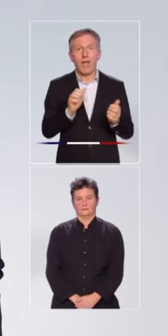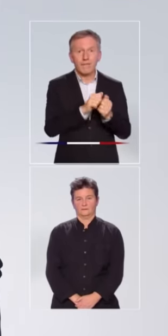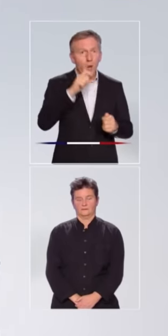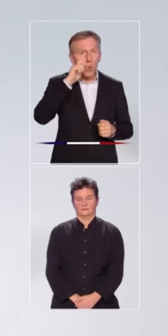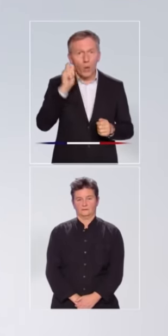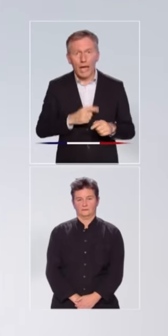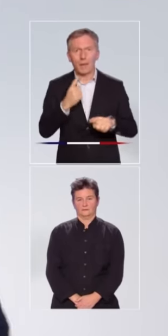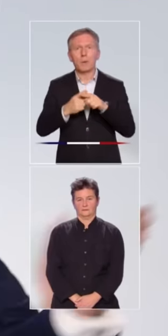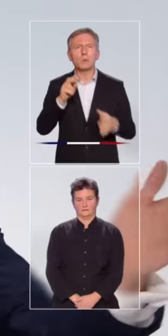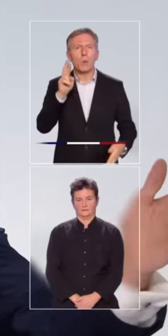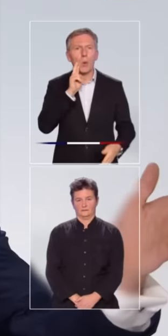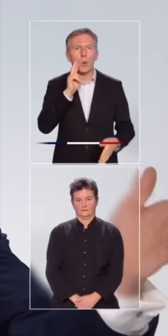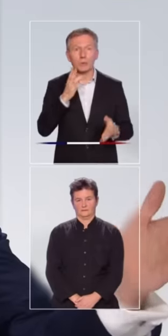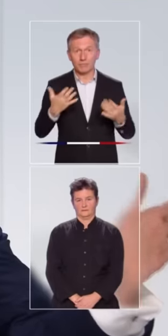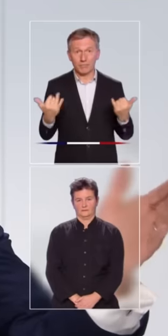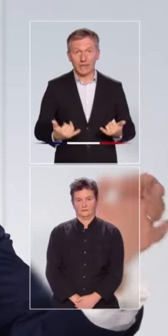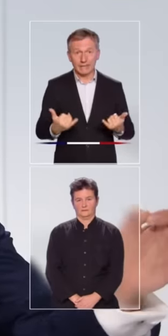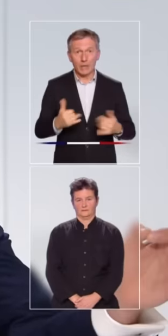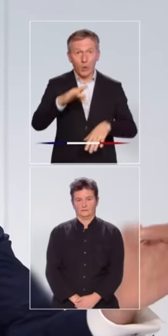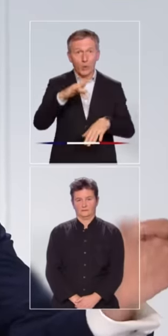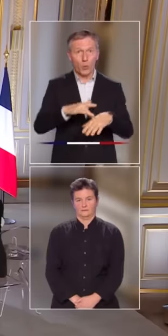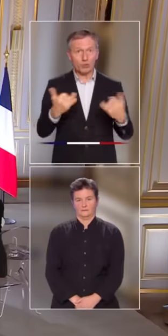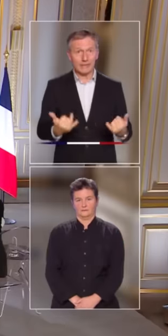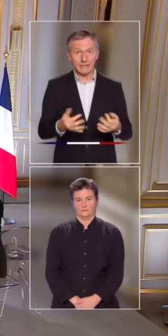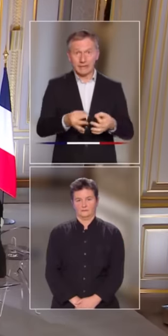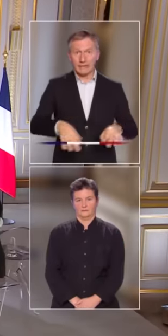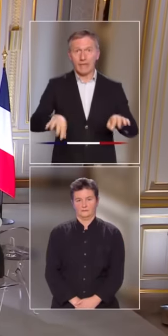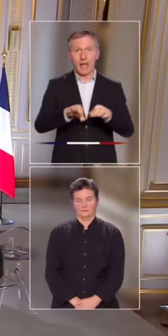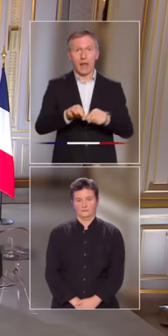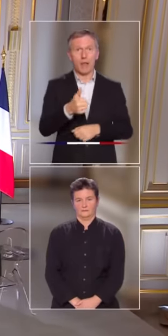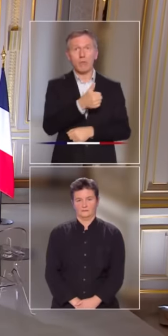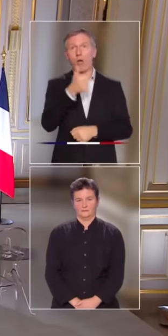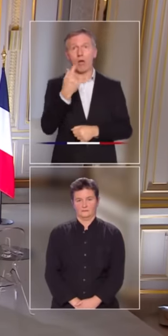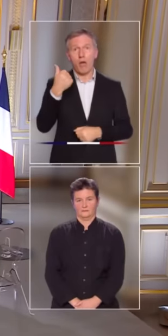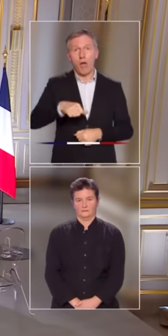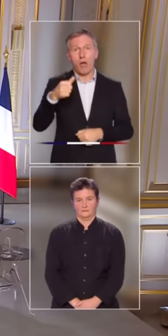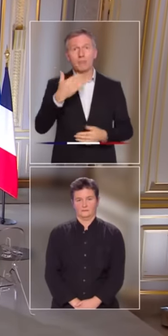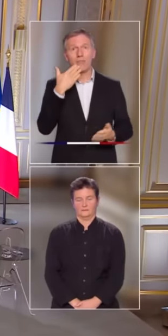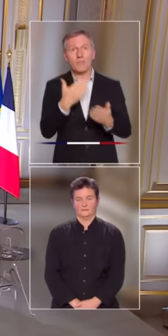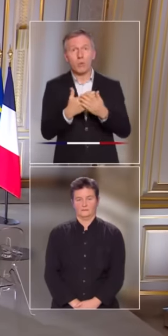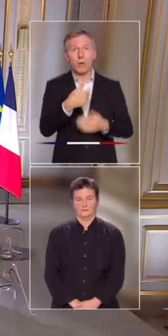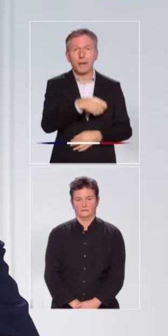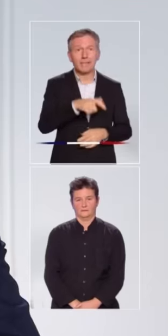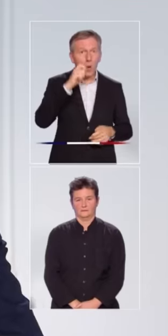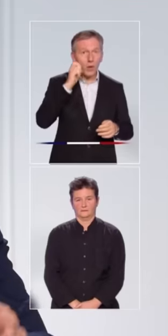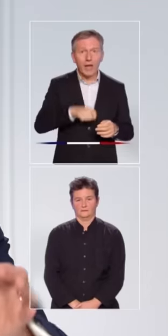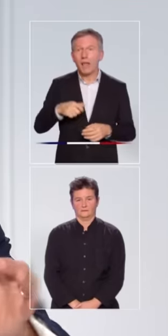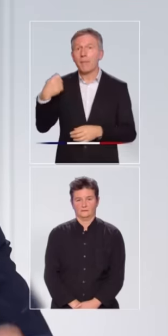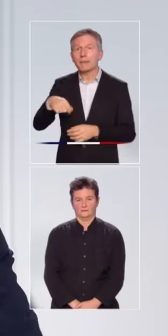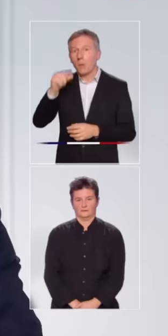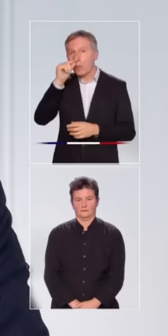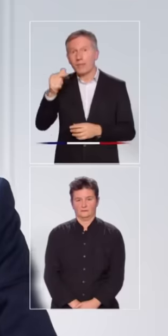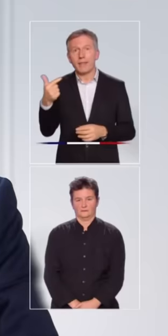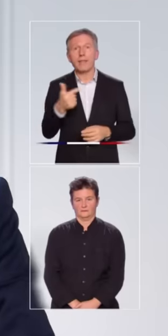Russie. Ici même, c'est tenu dans cette salle. Le seul rendez-vous entre le président Zelensky et le président Poutine,